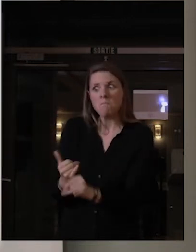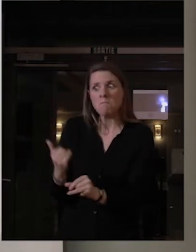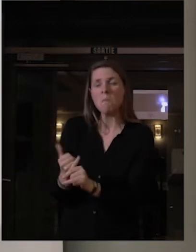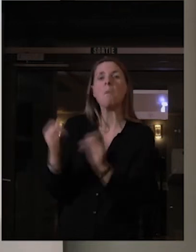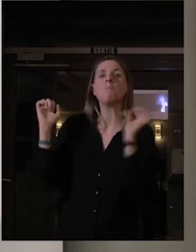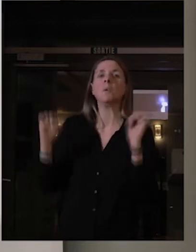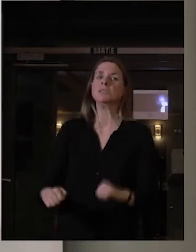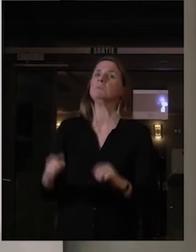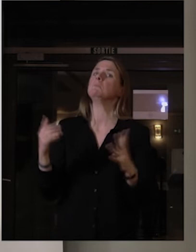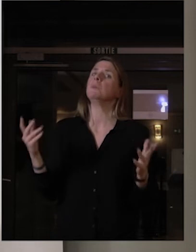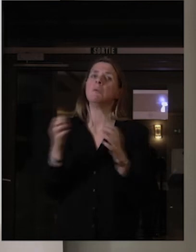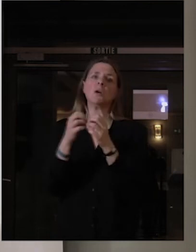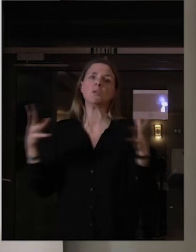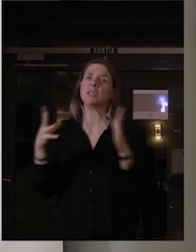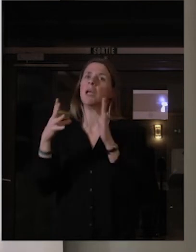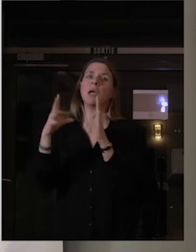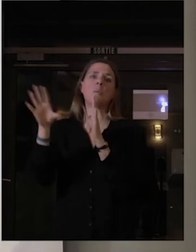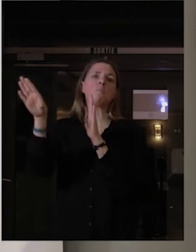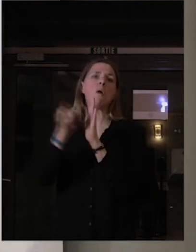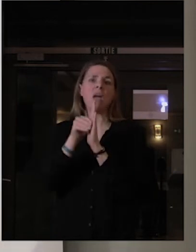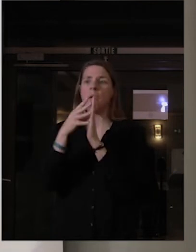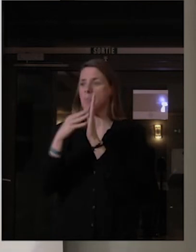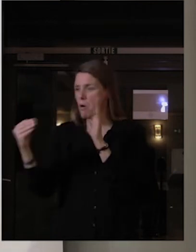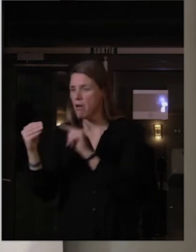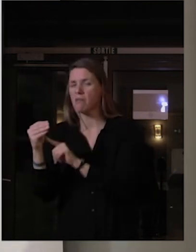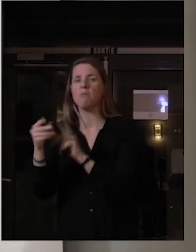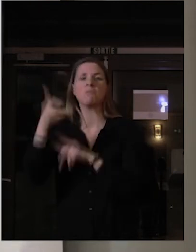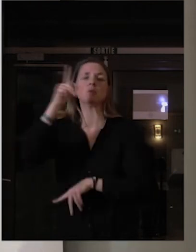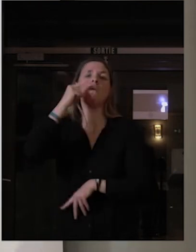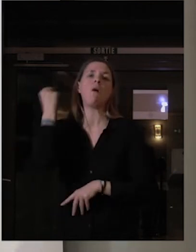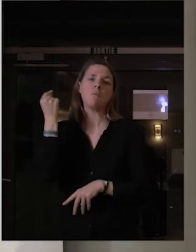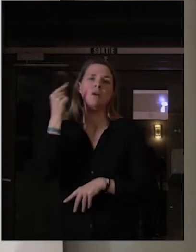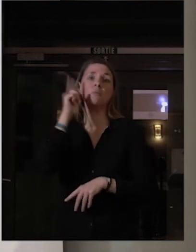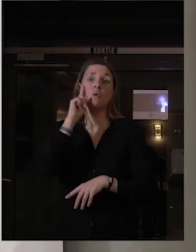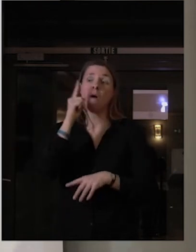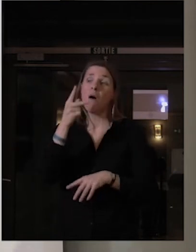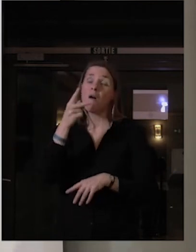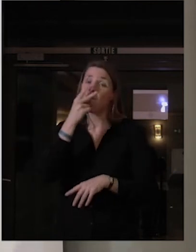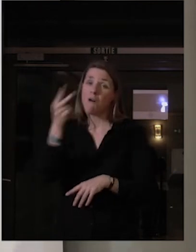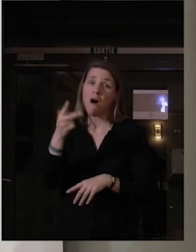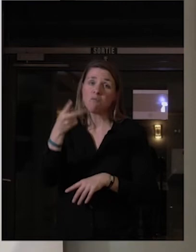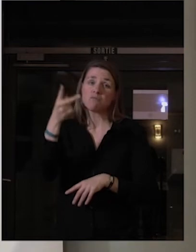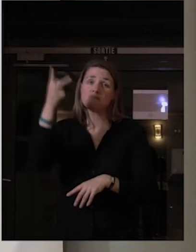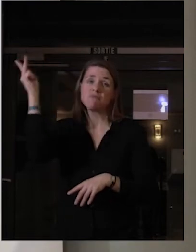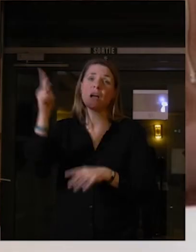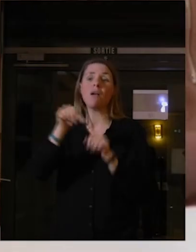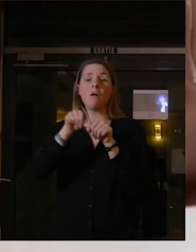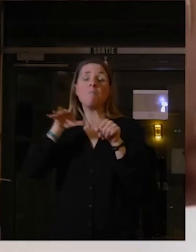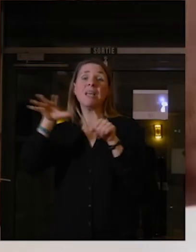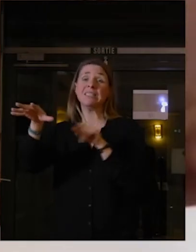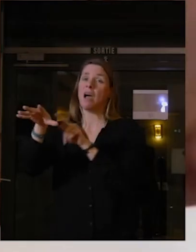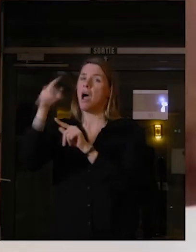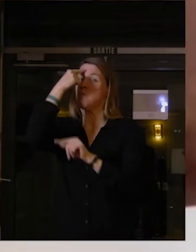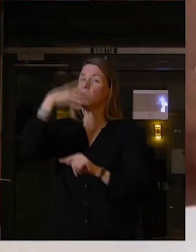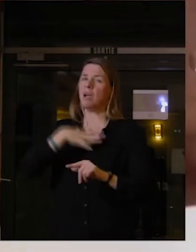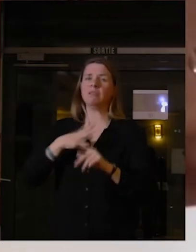j'avoue que la plupart des modèles étaient quand même des hommes, simplement parce que on en voyait davantage. Donc je pense que pour ça, les médias ont un rôle qui est